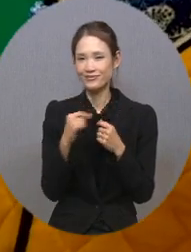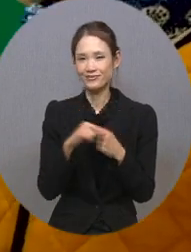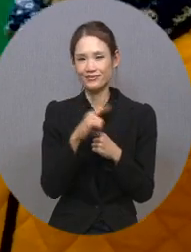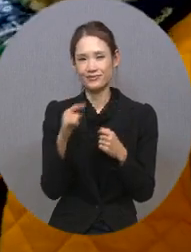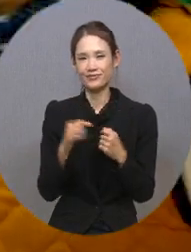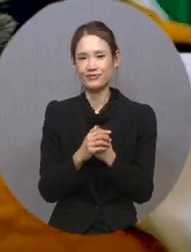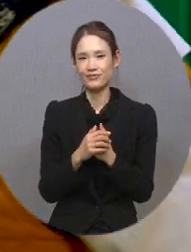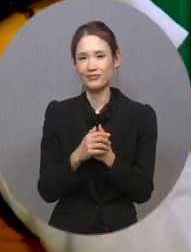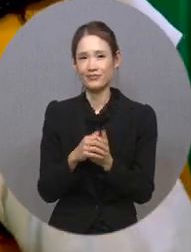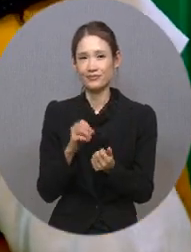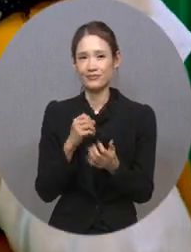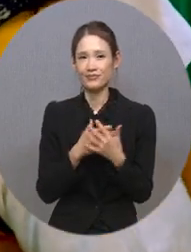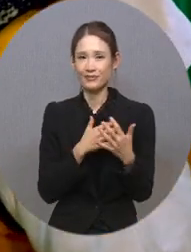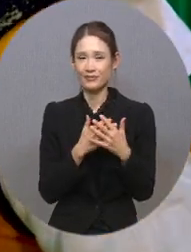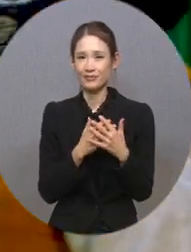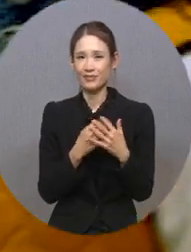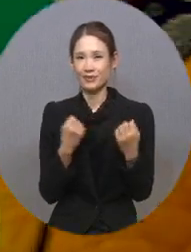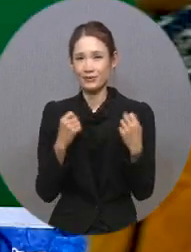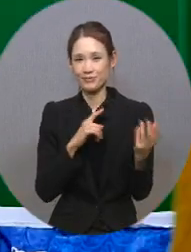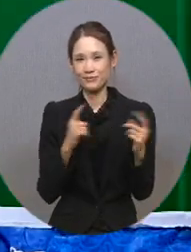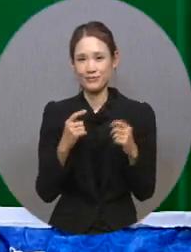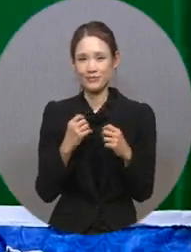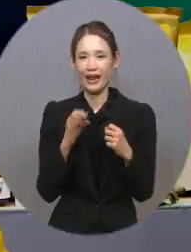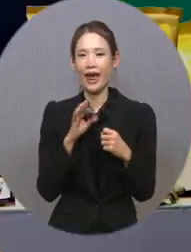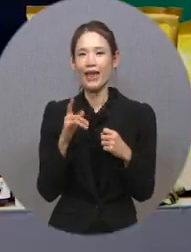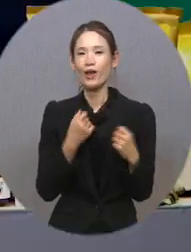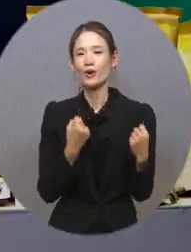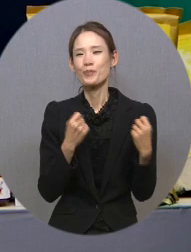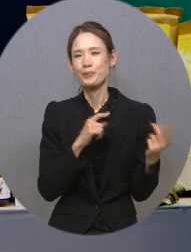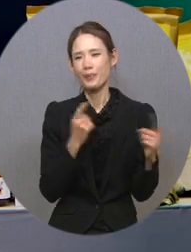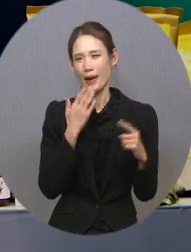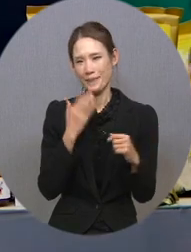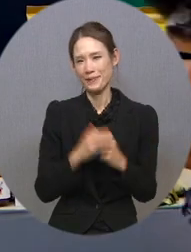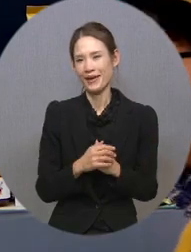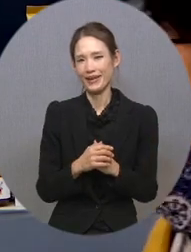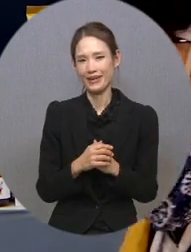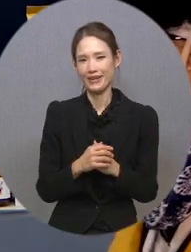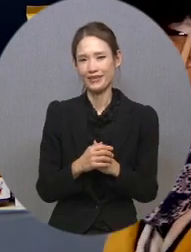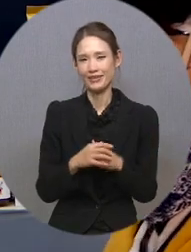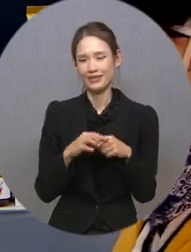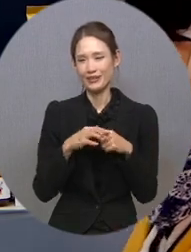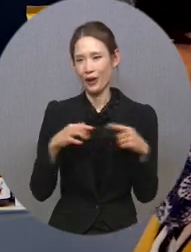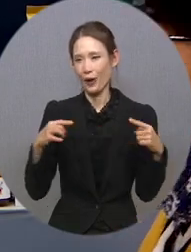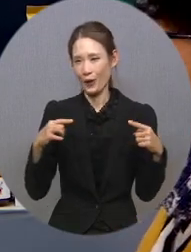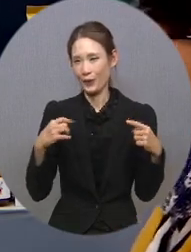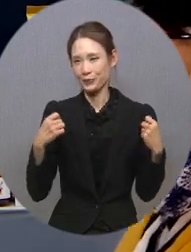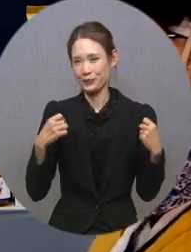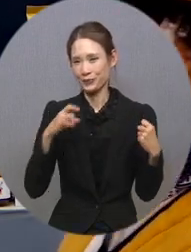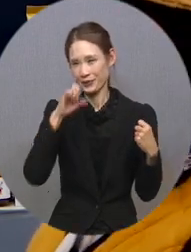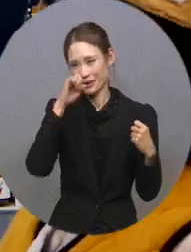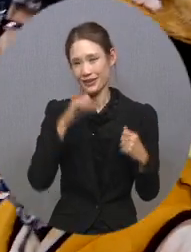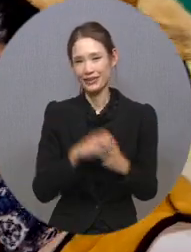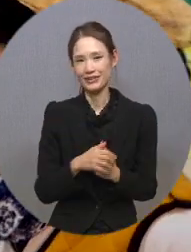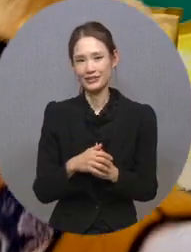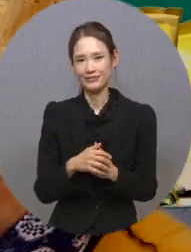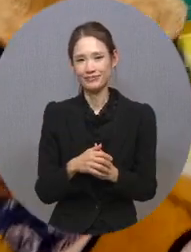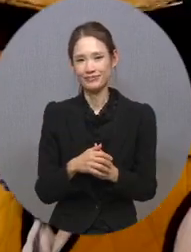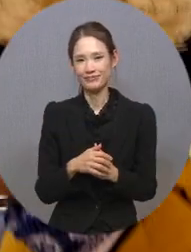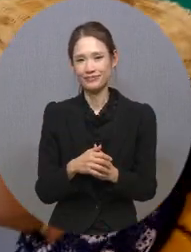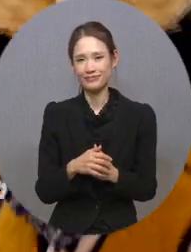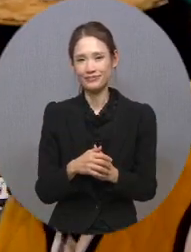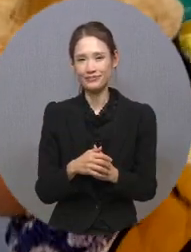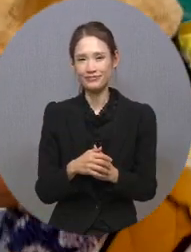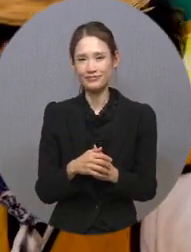쫙 피가 막혀 에너지가 넘치네요. 아 뭔가 혈이 통하는 것 같아요. 아 귀여워. 또 드시고 또 드시고.